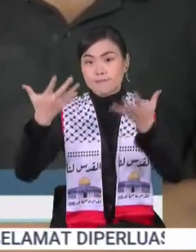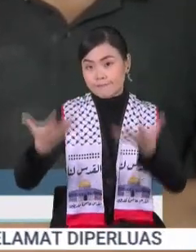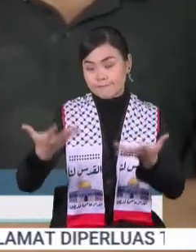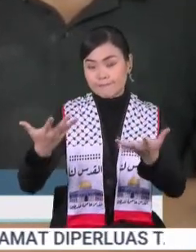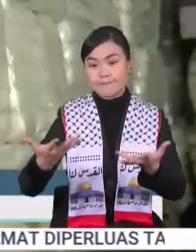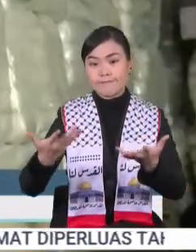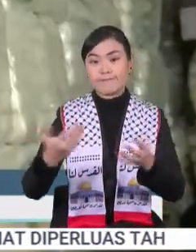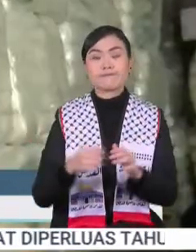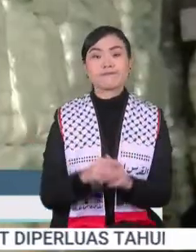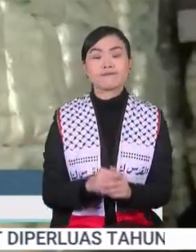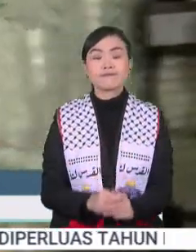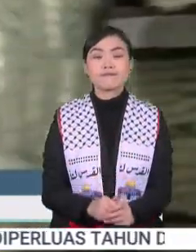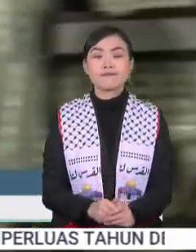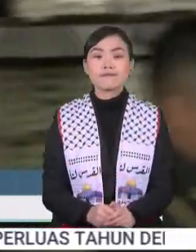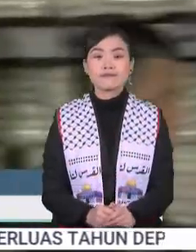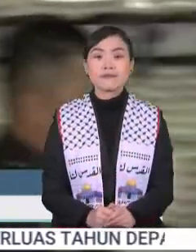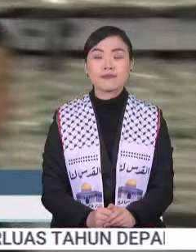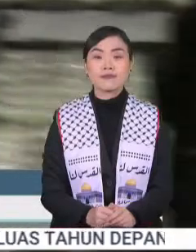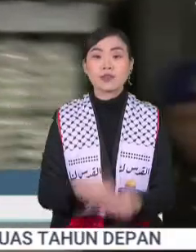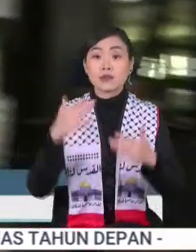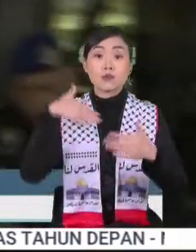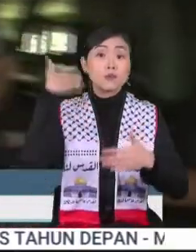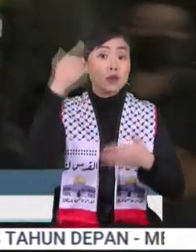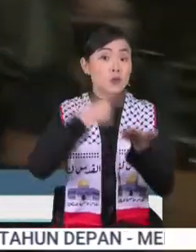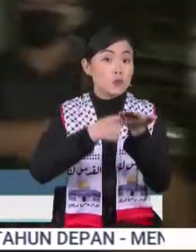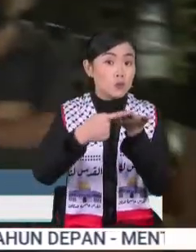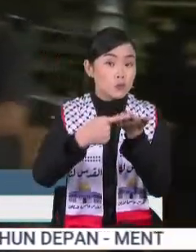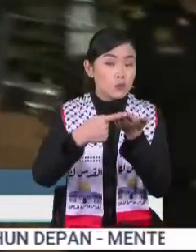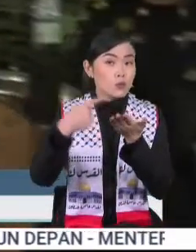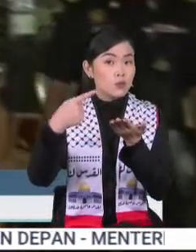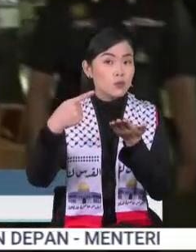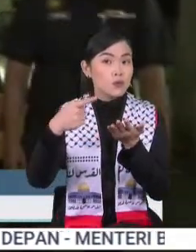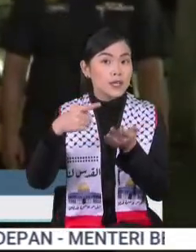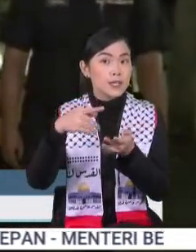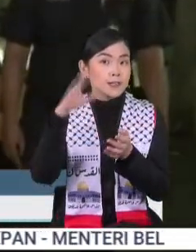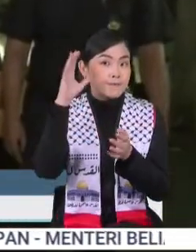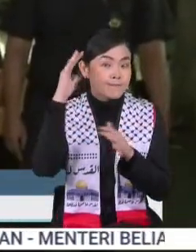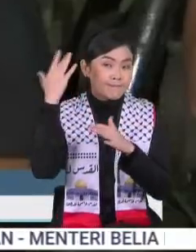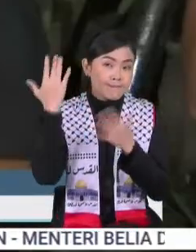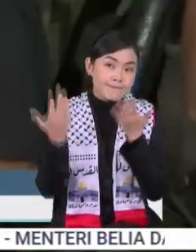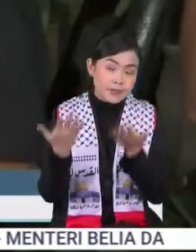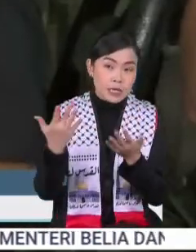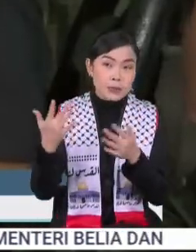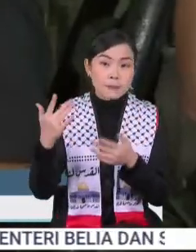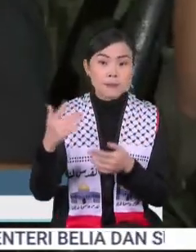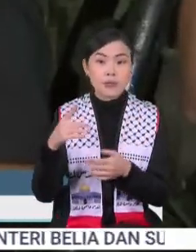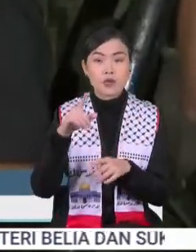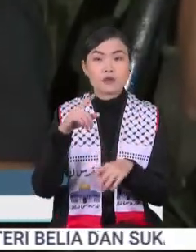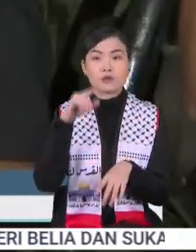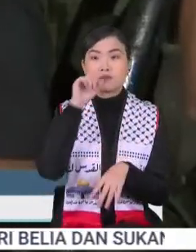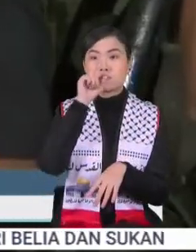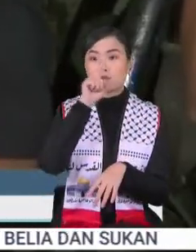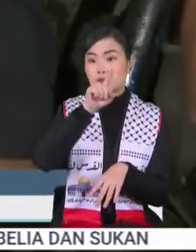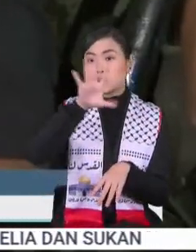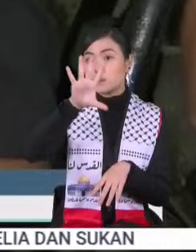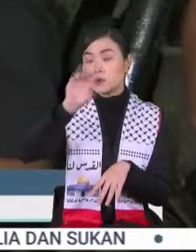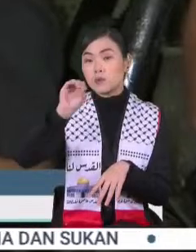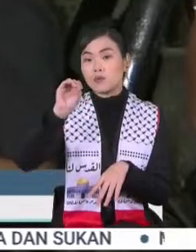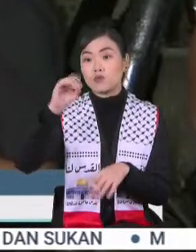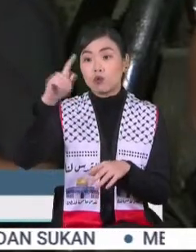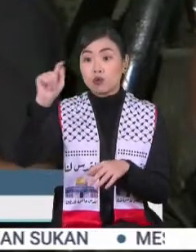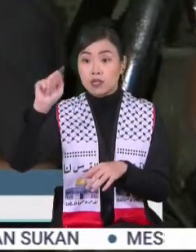122.628 Tan jadi dalam minggu depan dijangka akan sampai lagi dalam 358 Tan jadi